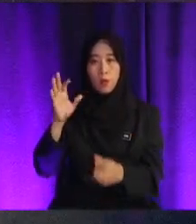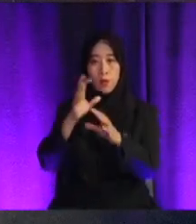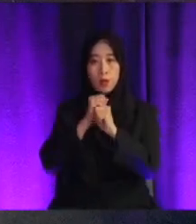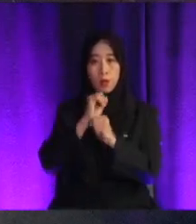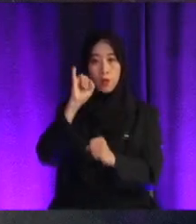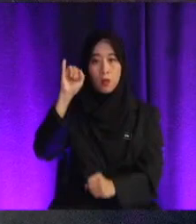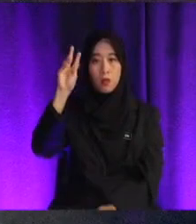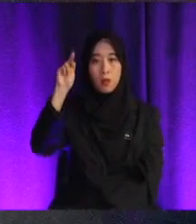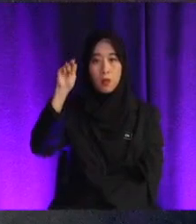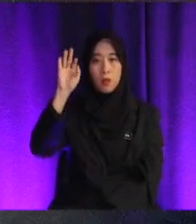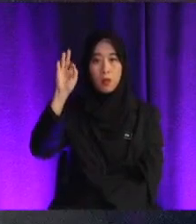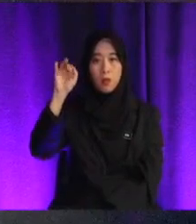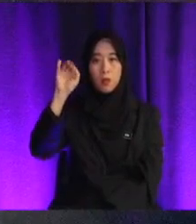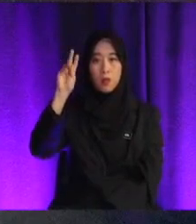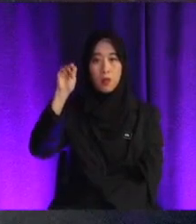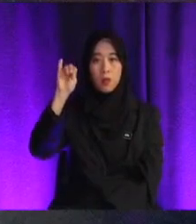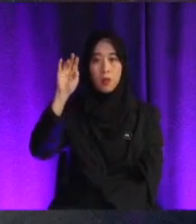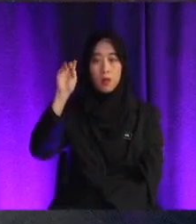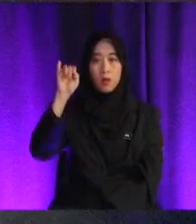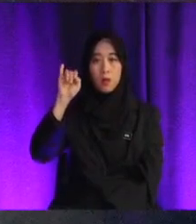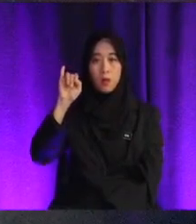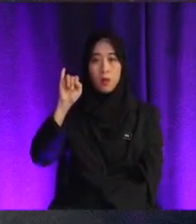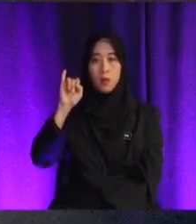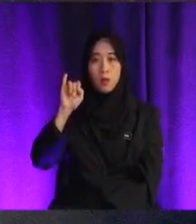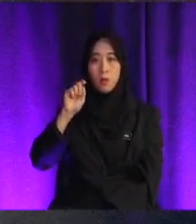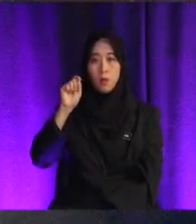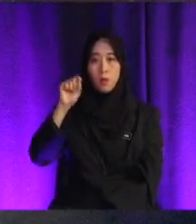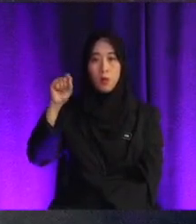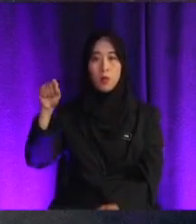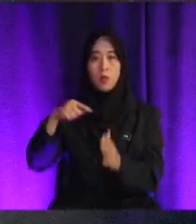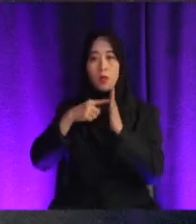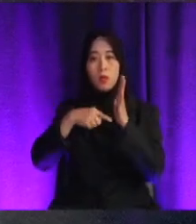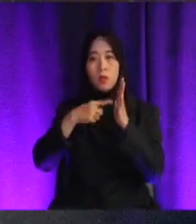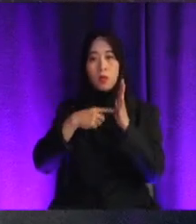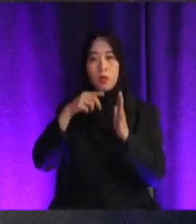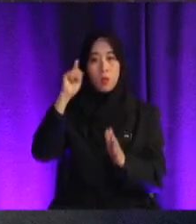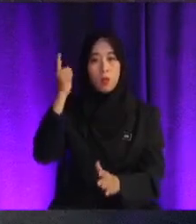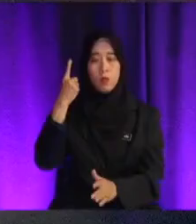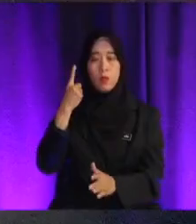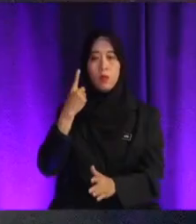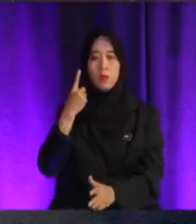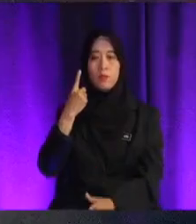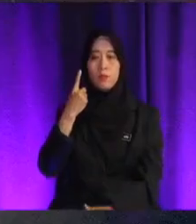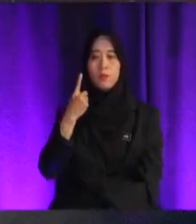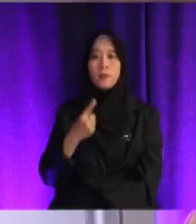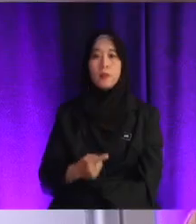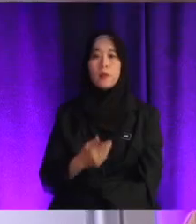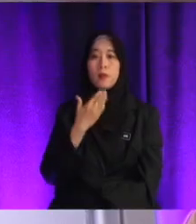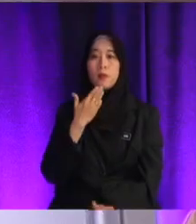dia punya simbol saja boleh ke? Kena tulis juga infinity dengan simbol? Simbol je. Simbol saja boleh? Simbol saja. Okey,